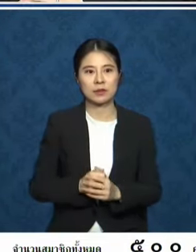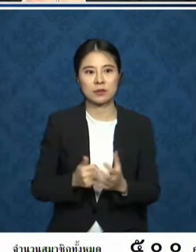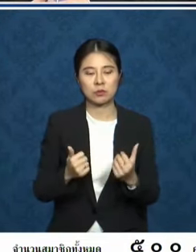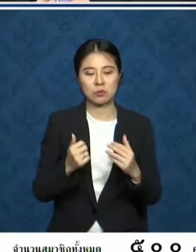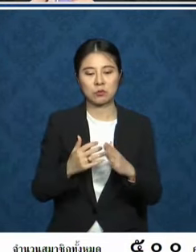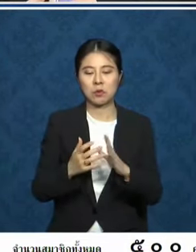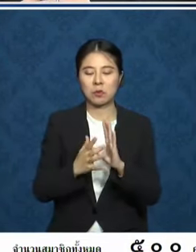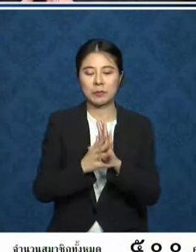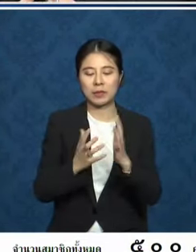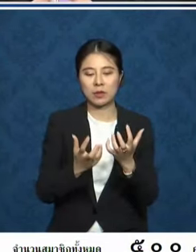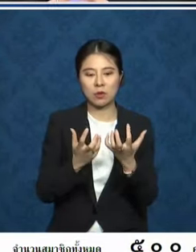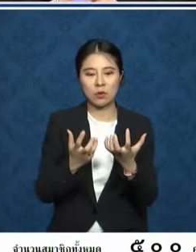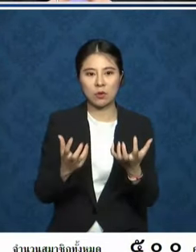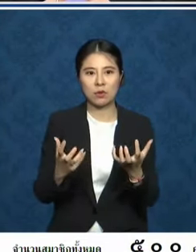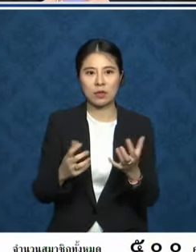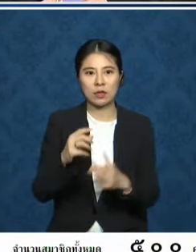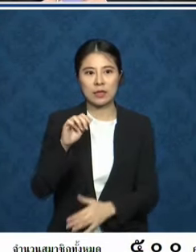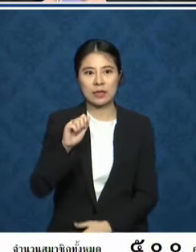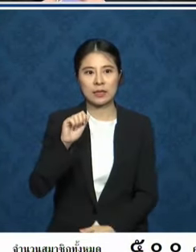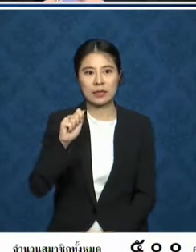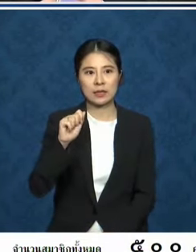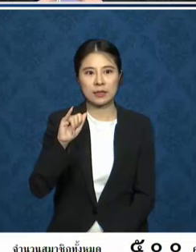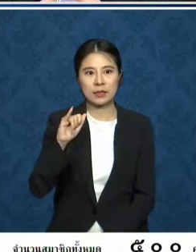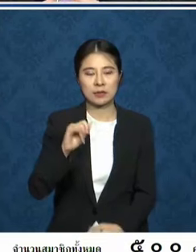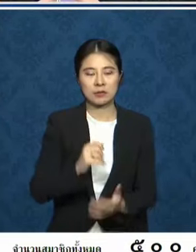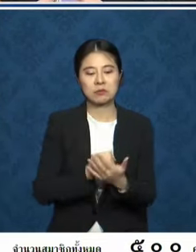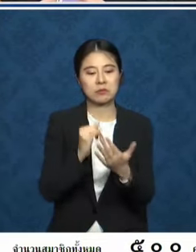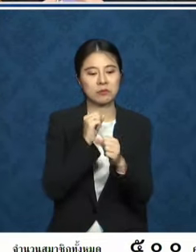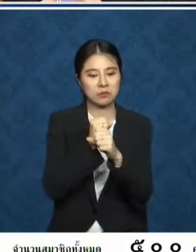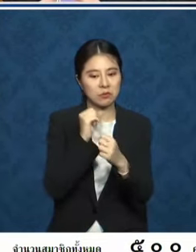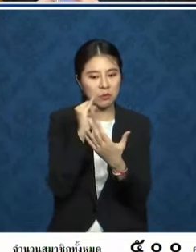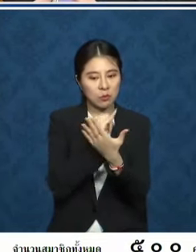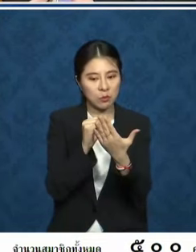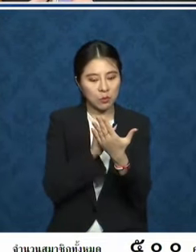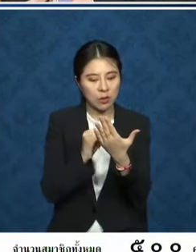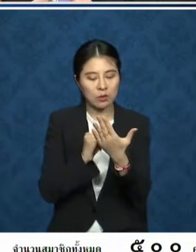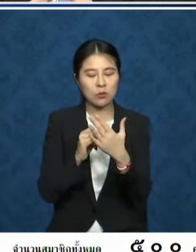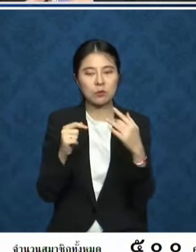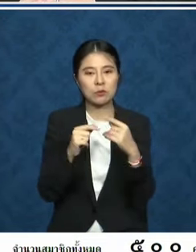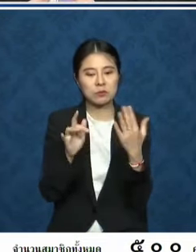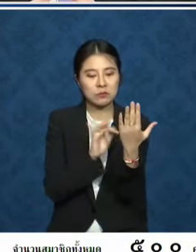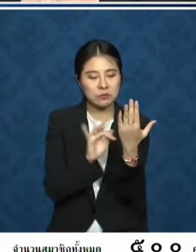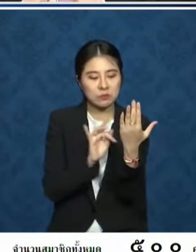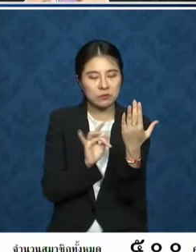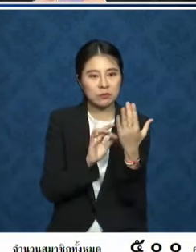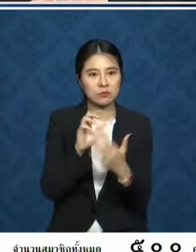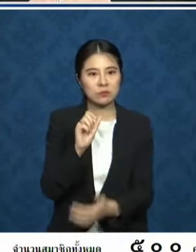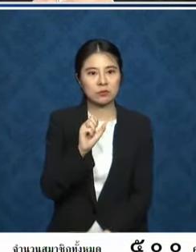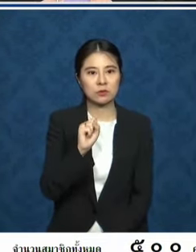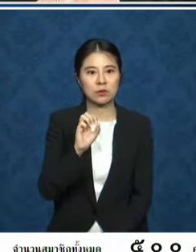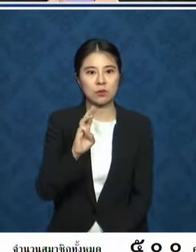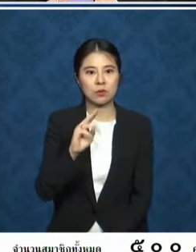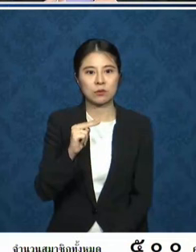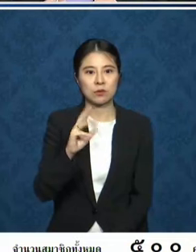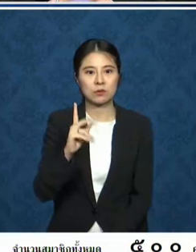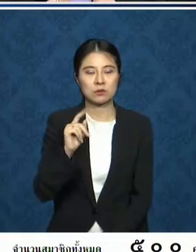เขมาเยอะมากหลายท่านอย่ใช้ช GPT เริ่มใช้ AIนการวาดรูปแล้วบนมอถือแต่ว่าสวัเทช. ในป 65